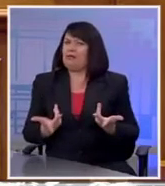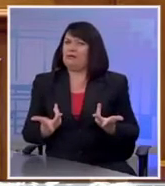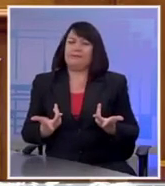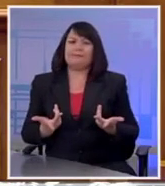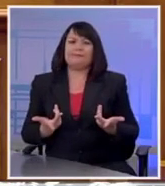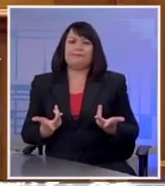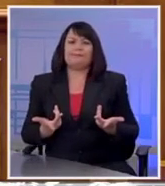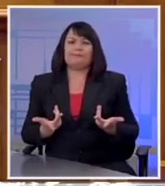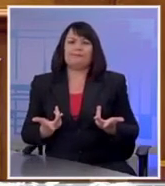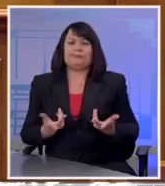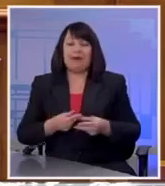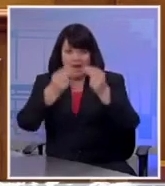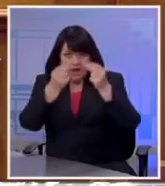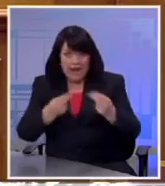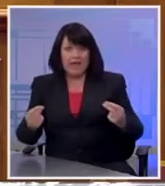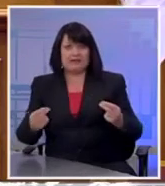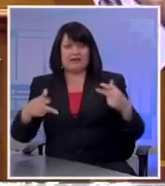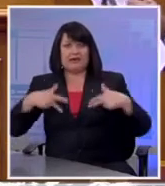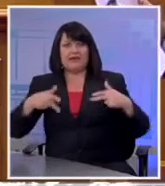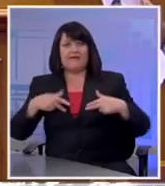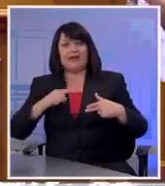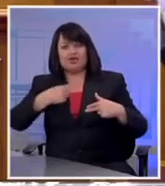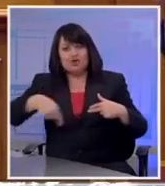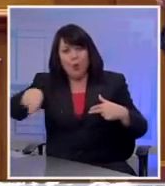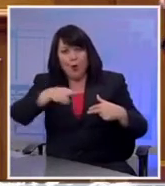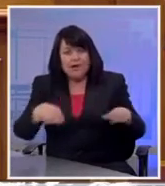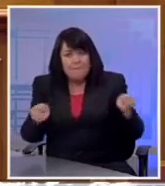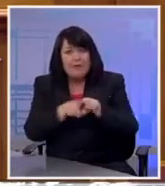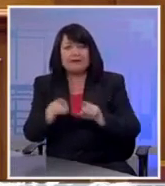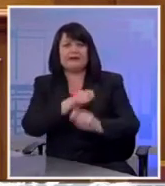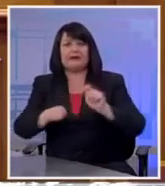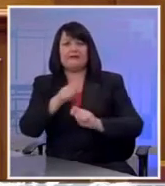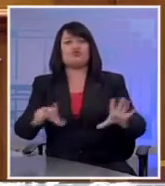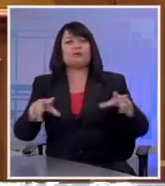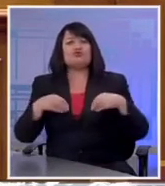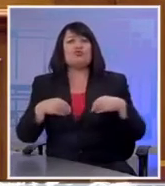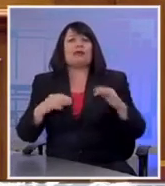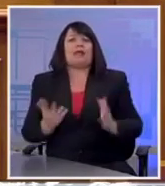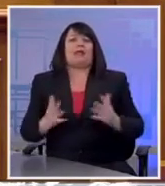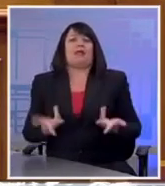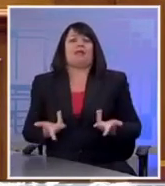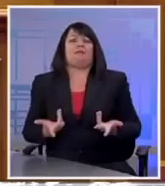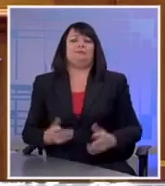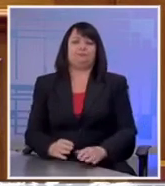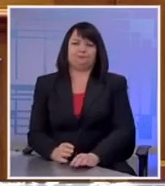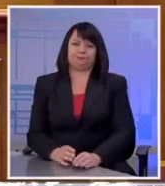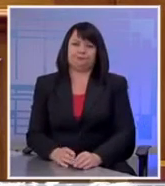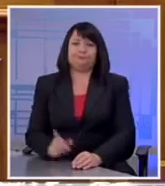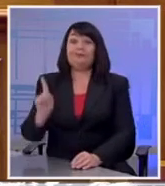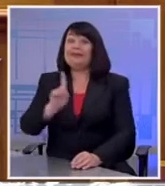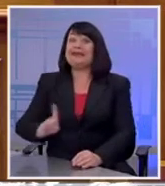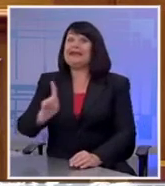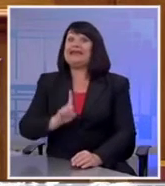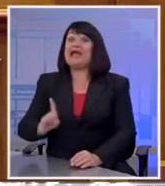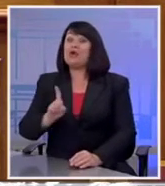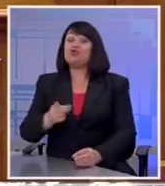την λύση κυβέρνησης κοινής αποδοχής, δεν βγάζει μέτρηση. Άρα τι έφερε ο Μητσοτάκης στη